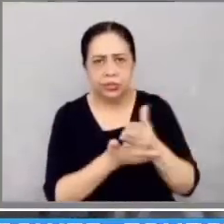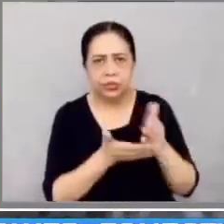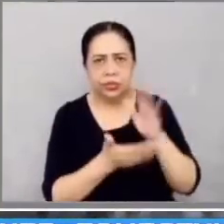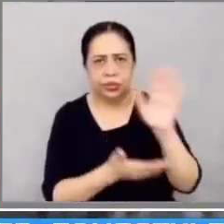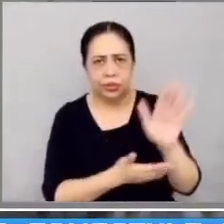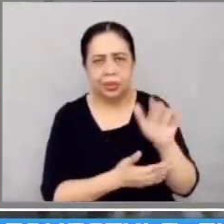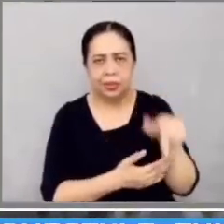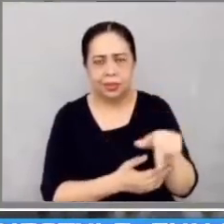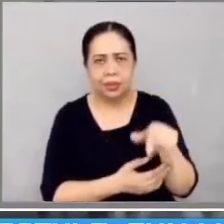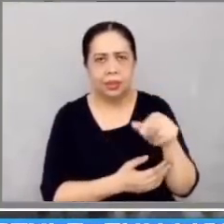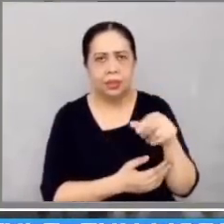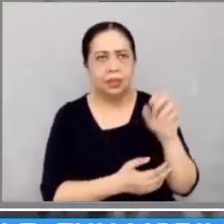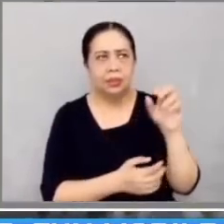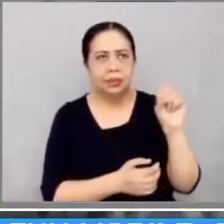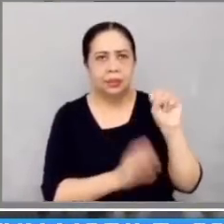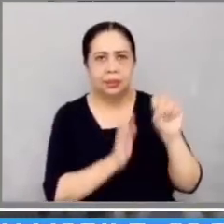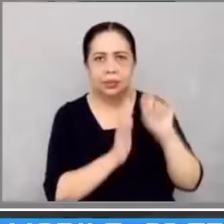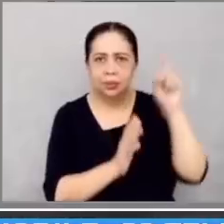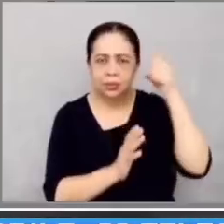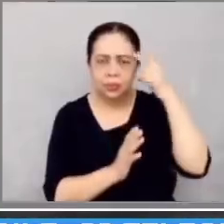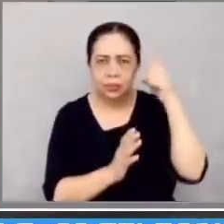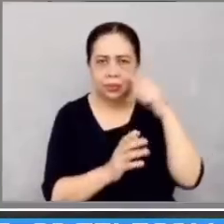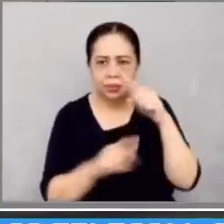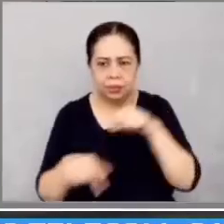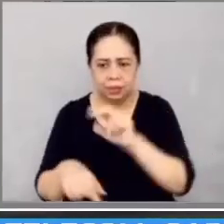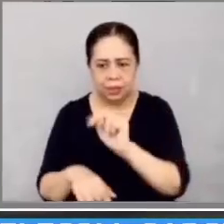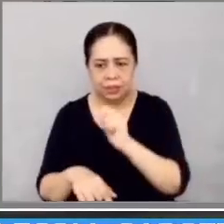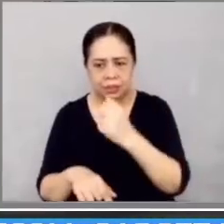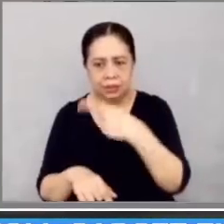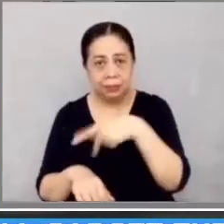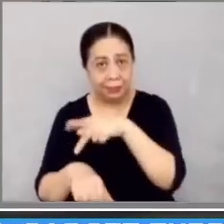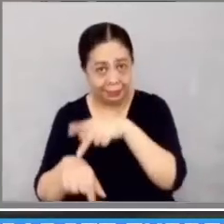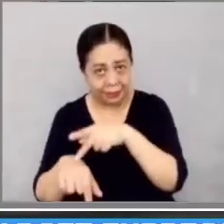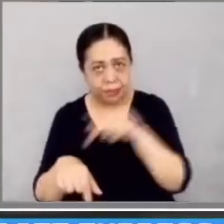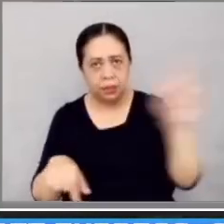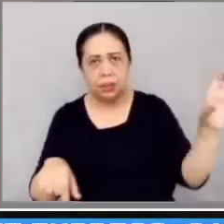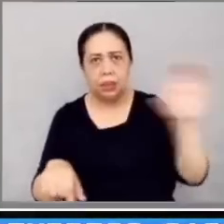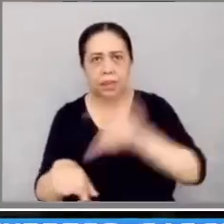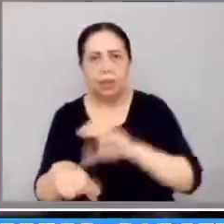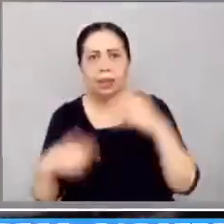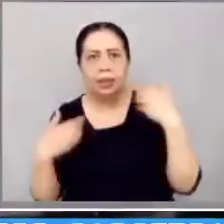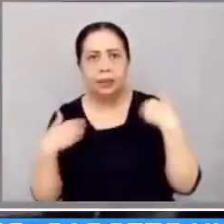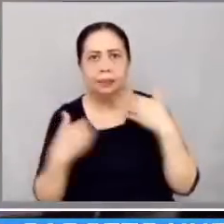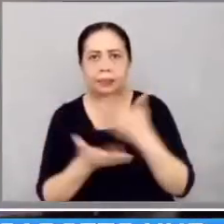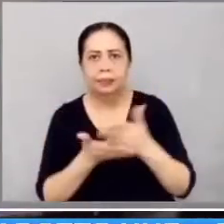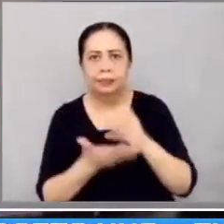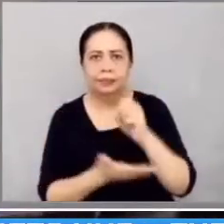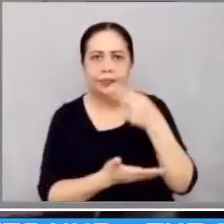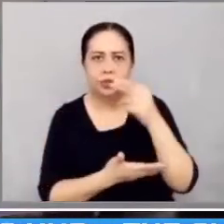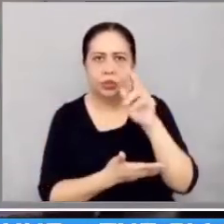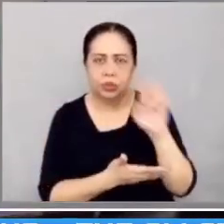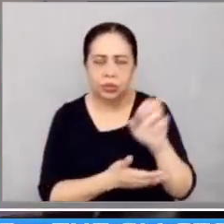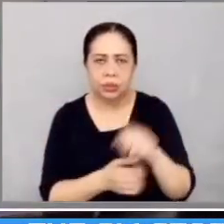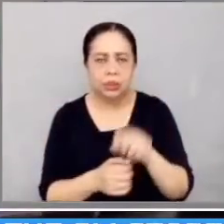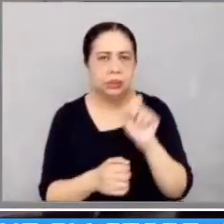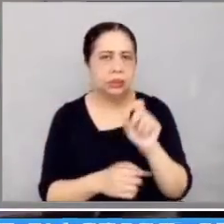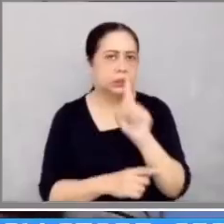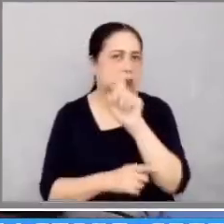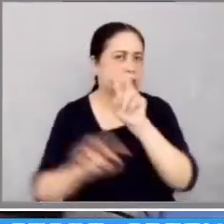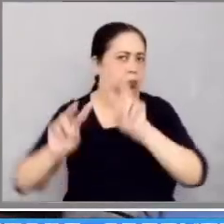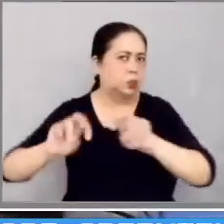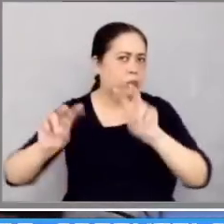of China sa National Grid Corporation of the Philippines o NGCP? Isa ito sa inusisa sa